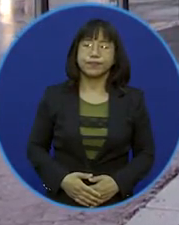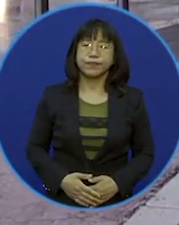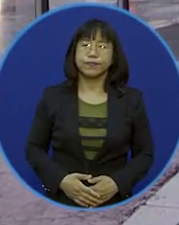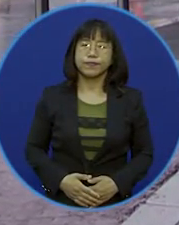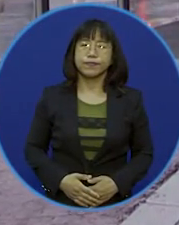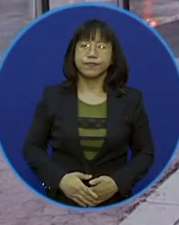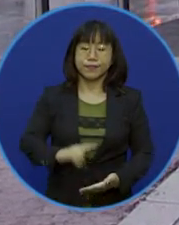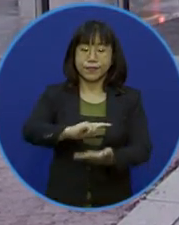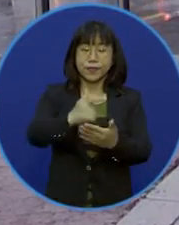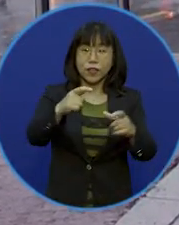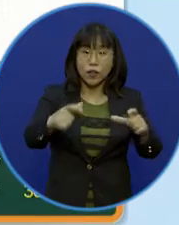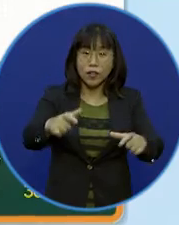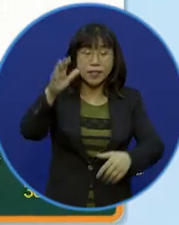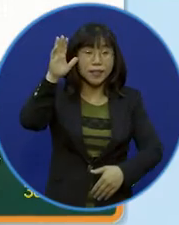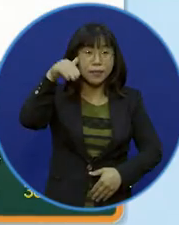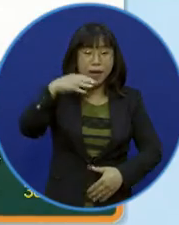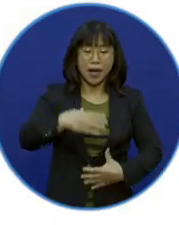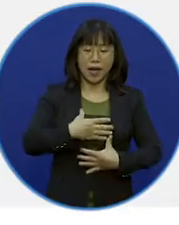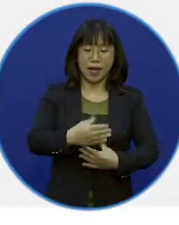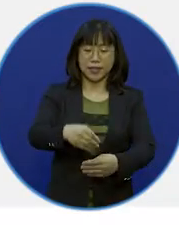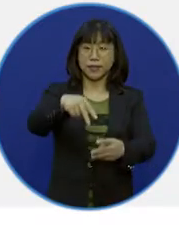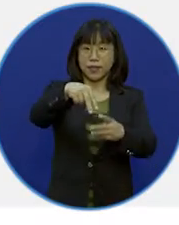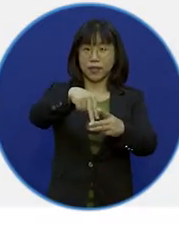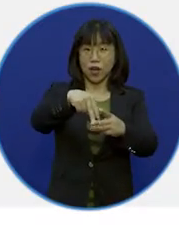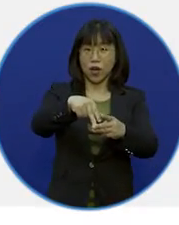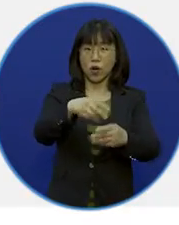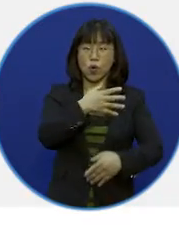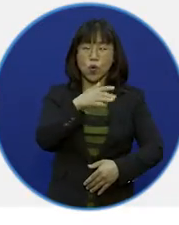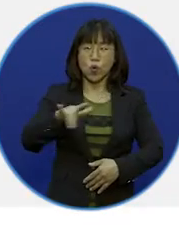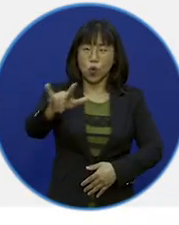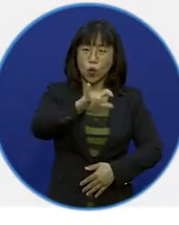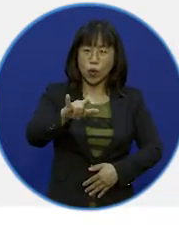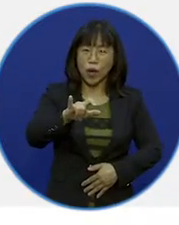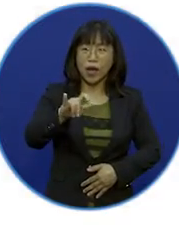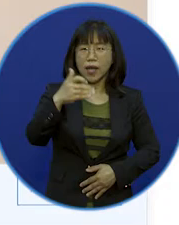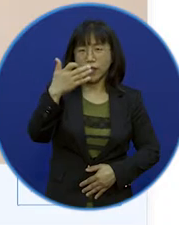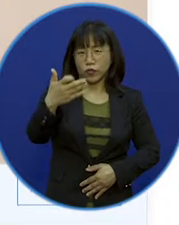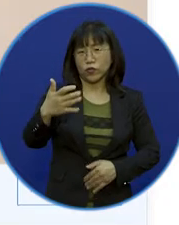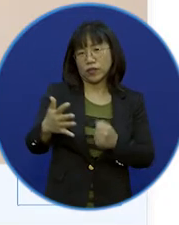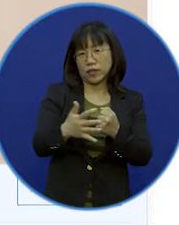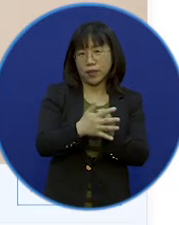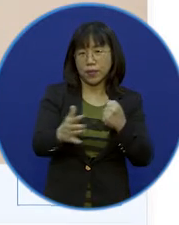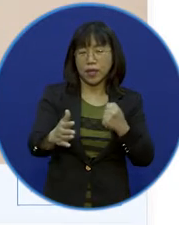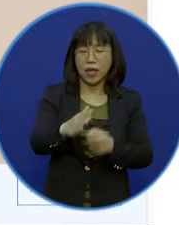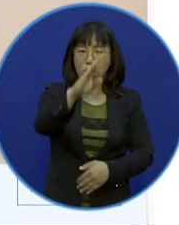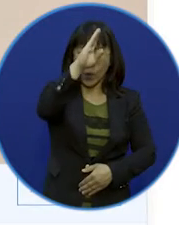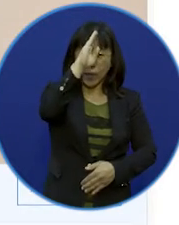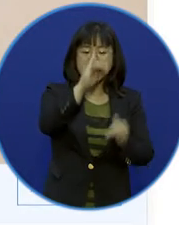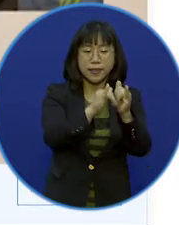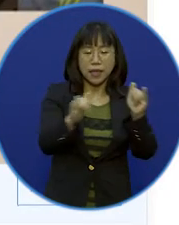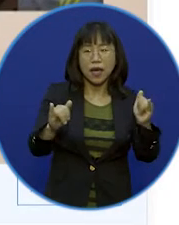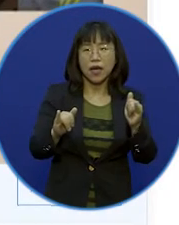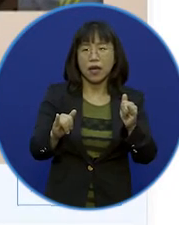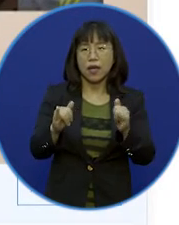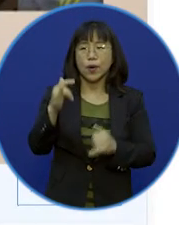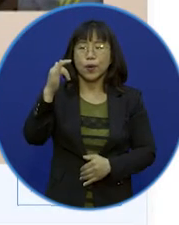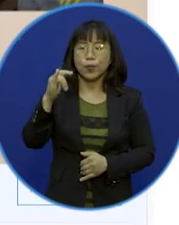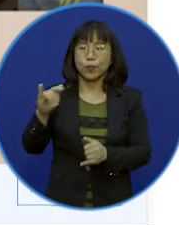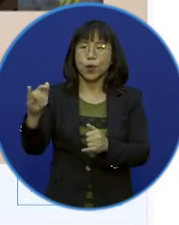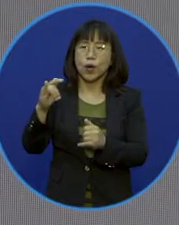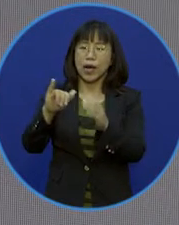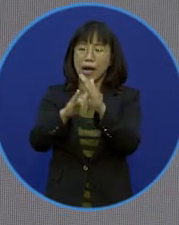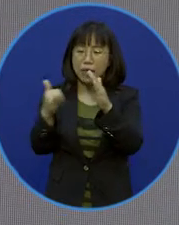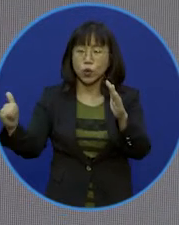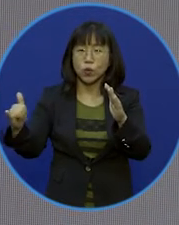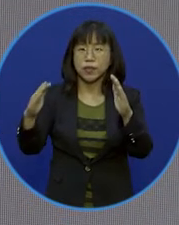있습니다. 또 강서구 치매안심센터는 코로나19로 인해 치매 환자들과 보호자들이 집에 머무르는